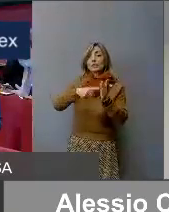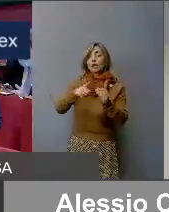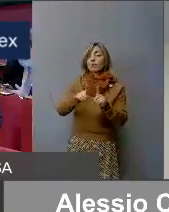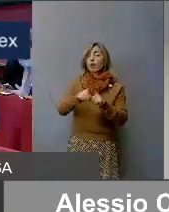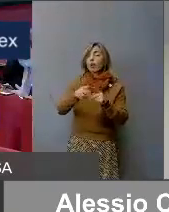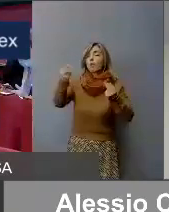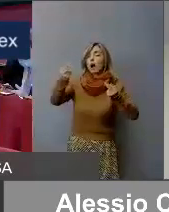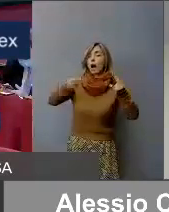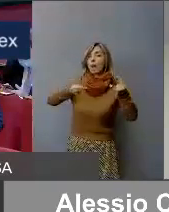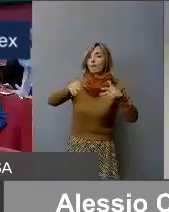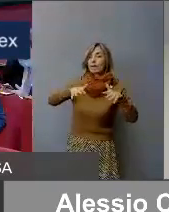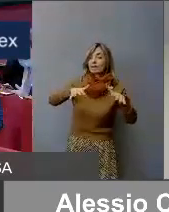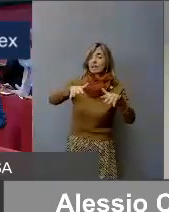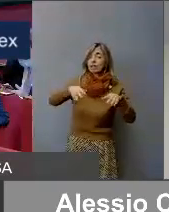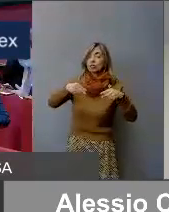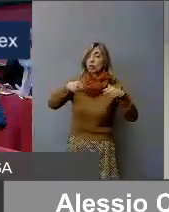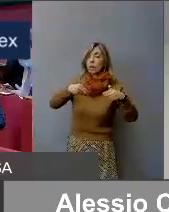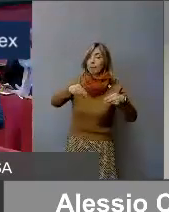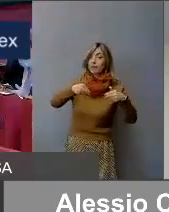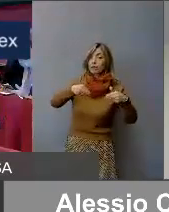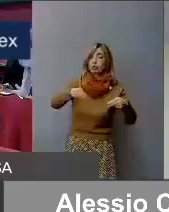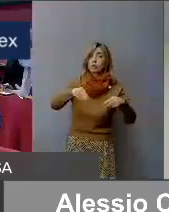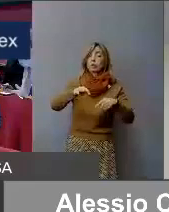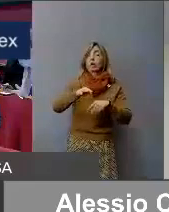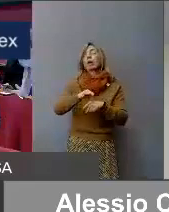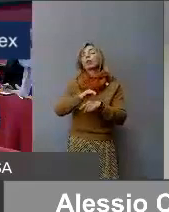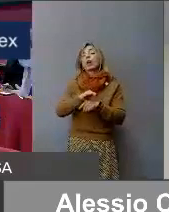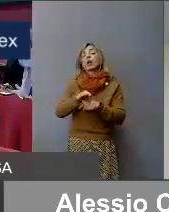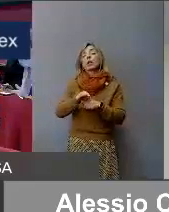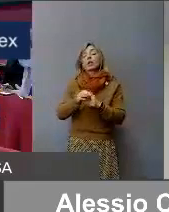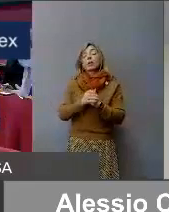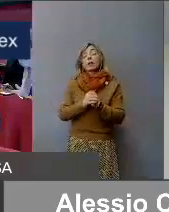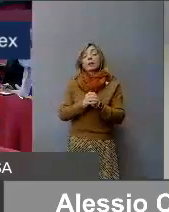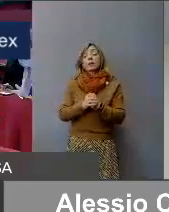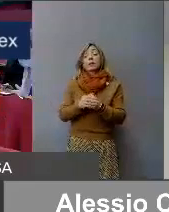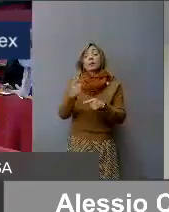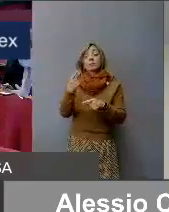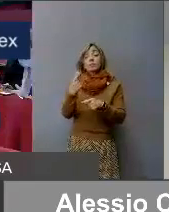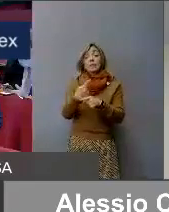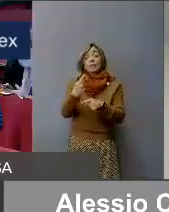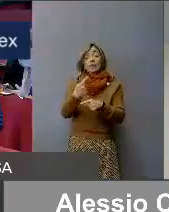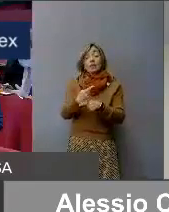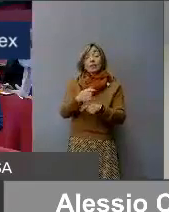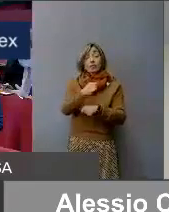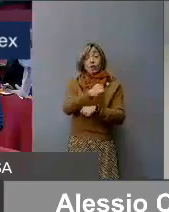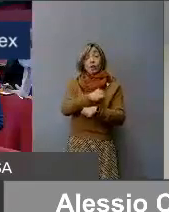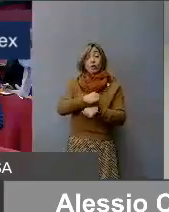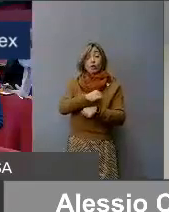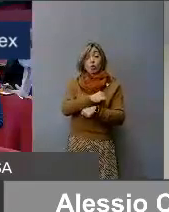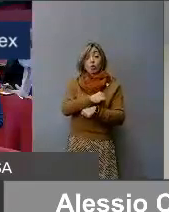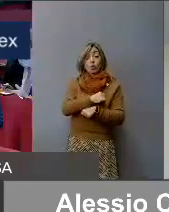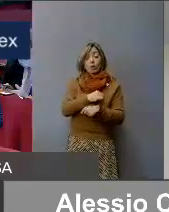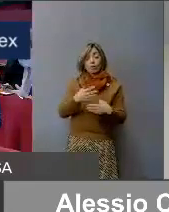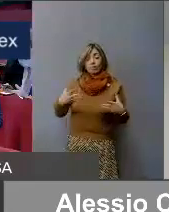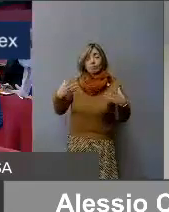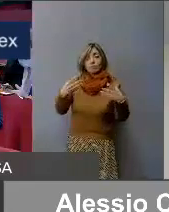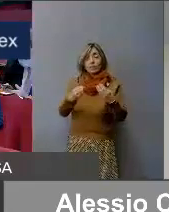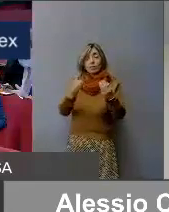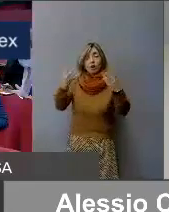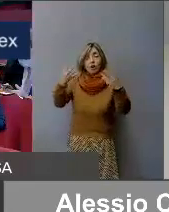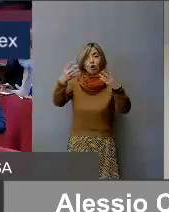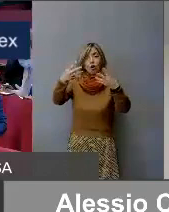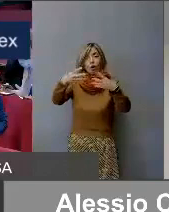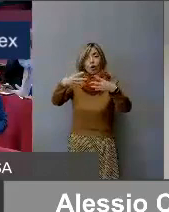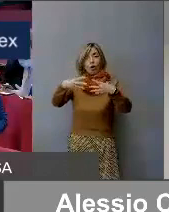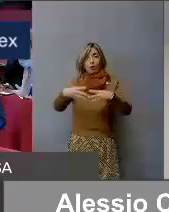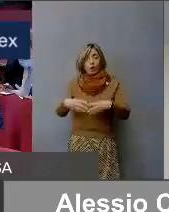infatti di sussidiarietà e essere il co organizzatore e soprattutto il co diciamo colui che